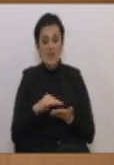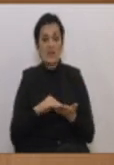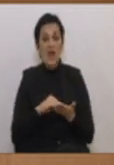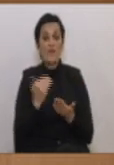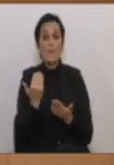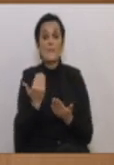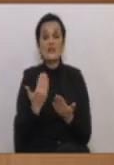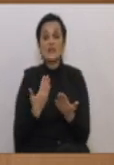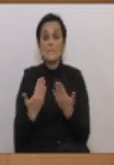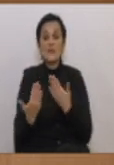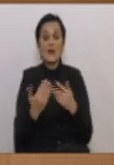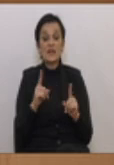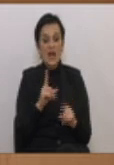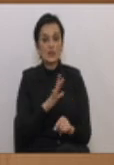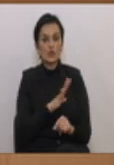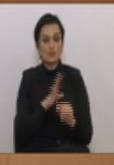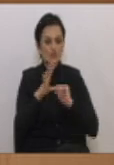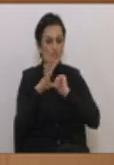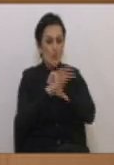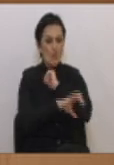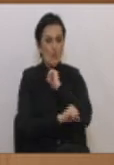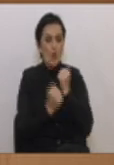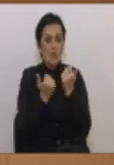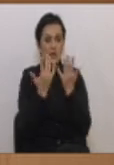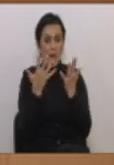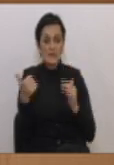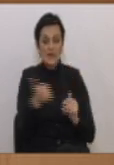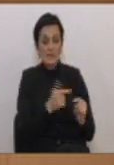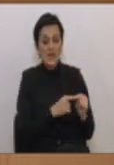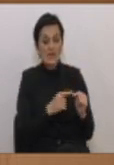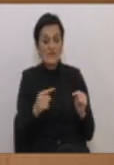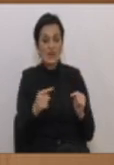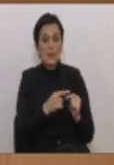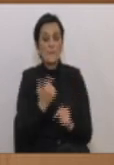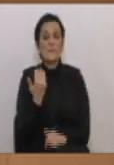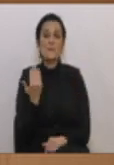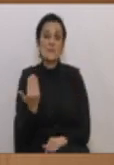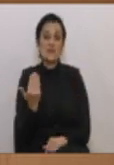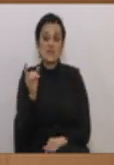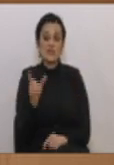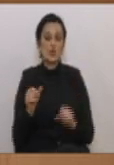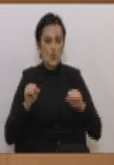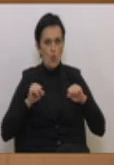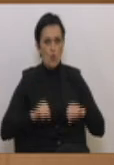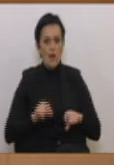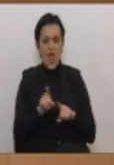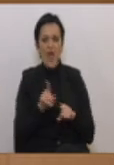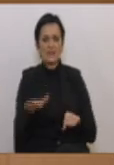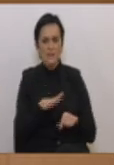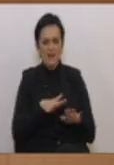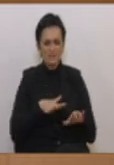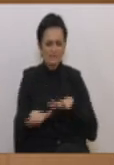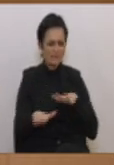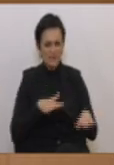მასთან მიმართებაში ამ ბოლო რამდენიმე კვირის განმავლობაში, მისი უფლებების ასე ფეხქვეშ გათელვა,